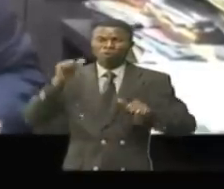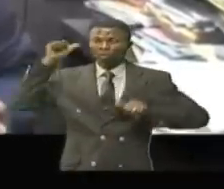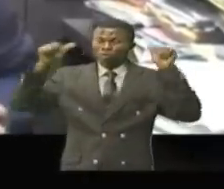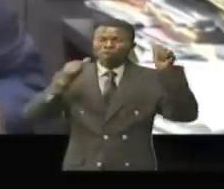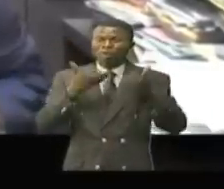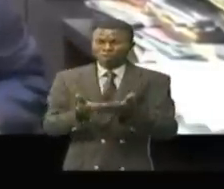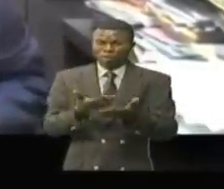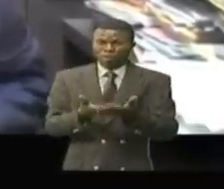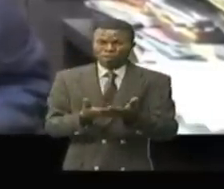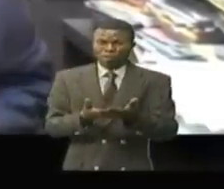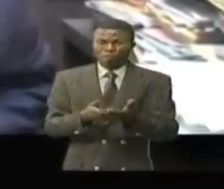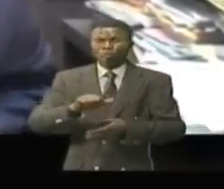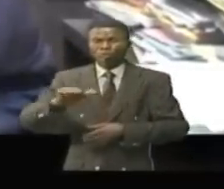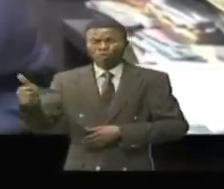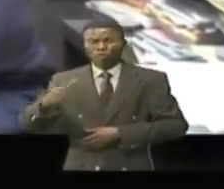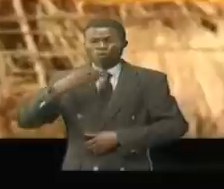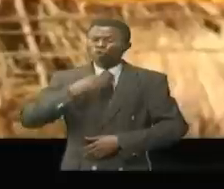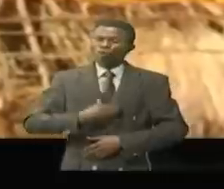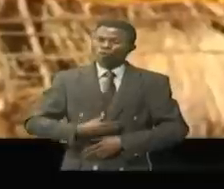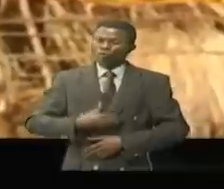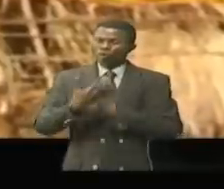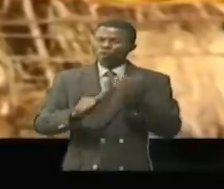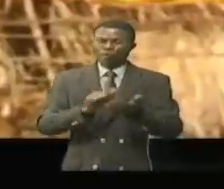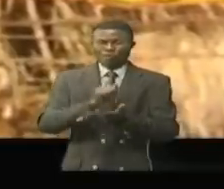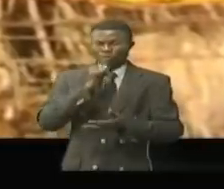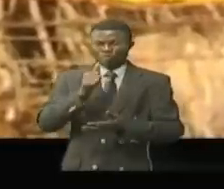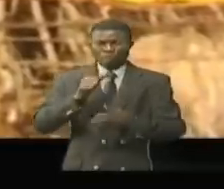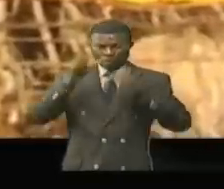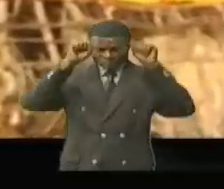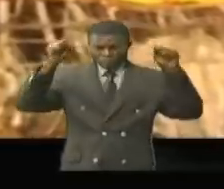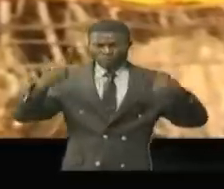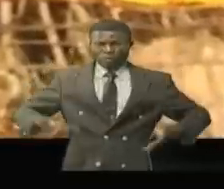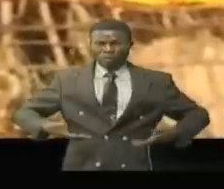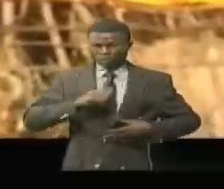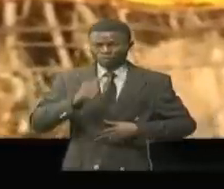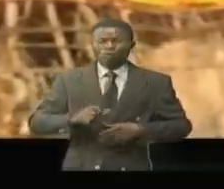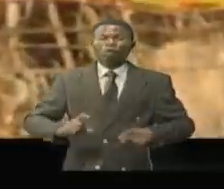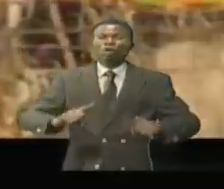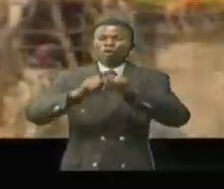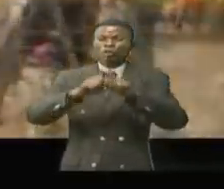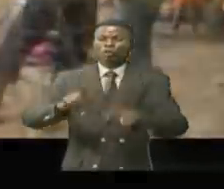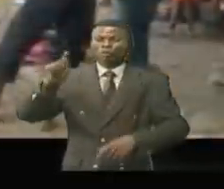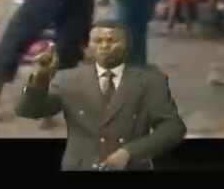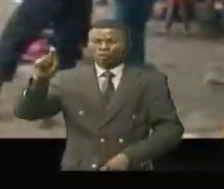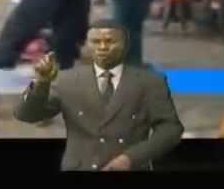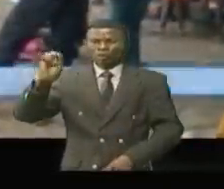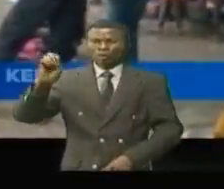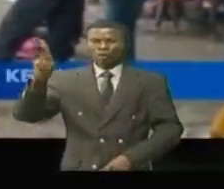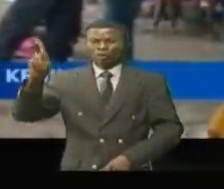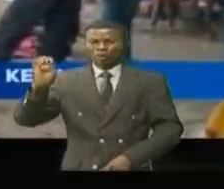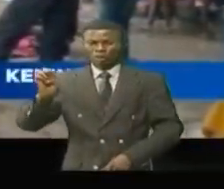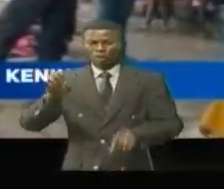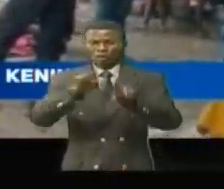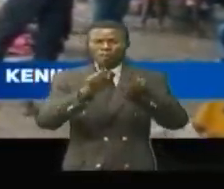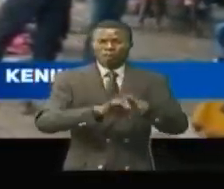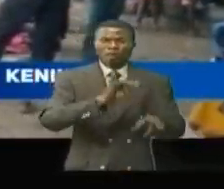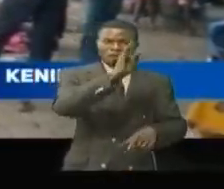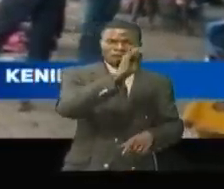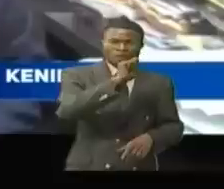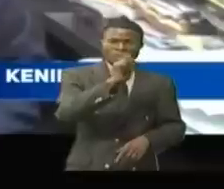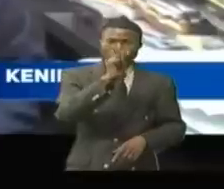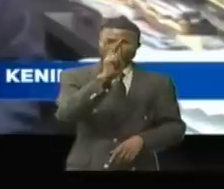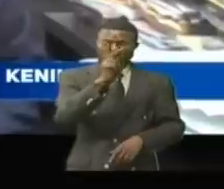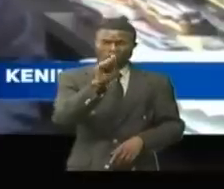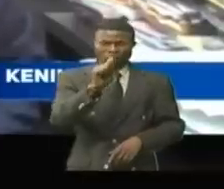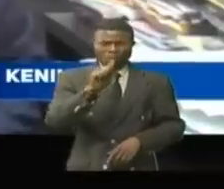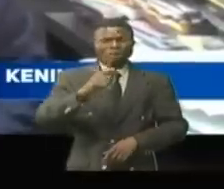C'est que ça ne devrait pas être. Concernant les conflits entre Teke et Yaka, Maître Matadiwamba appelle la justice à se